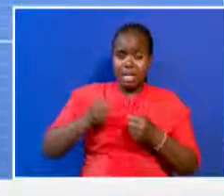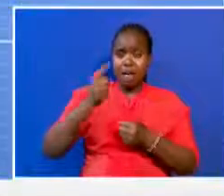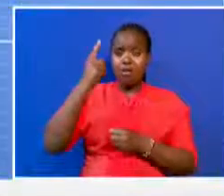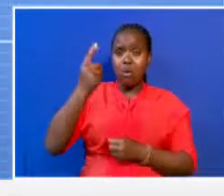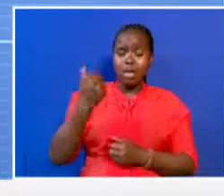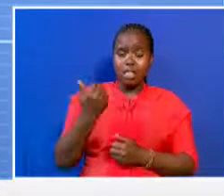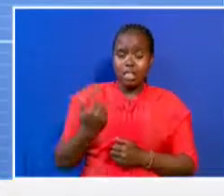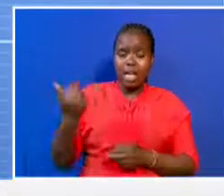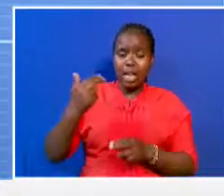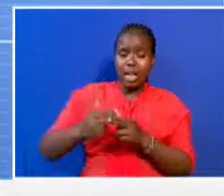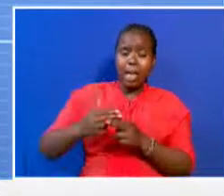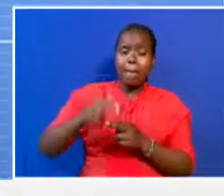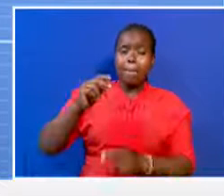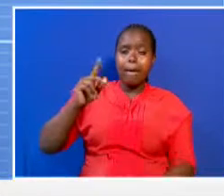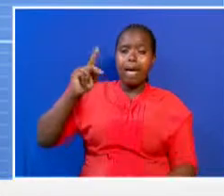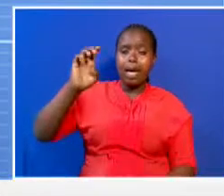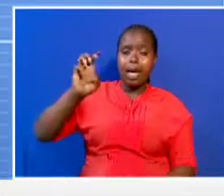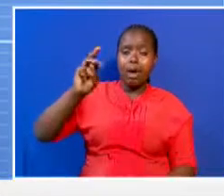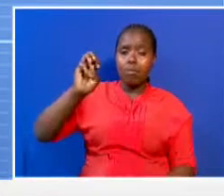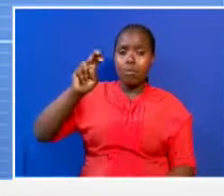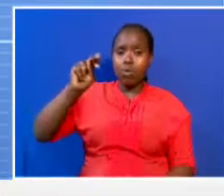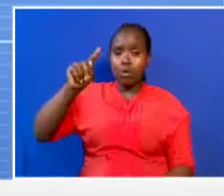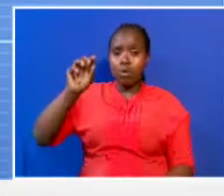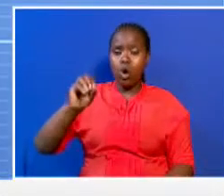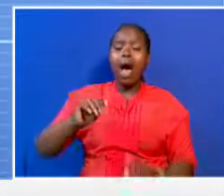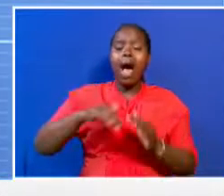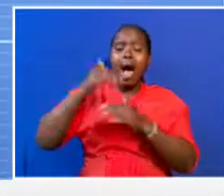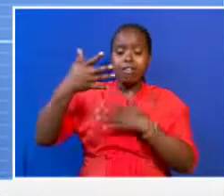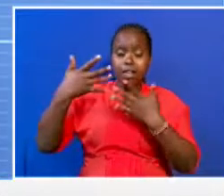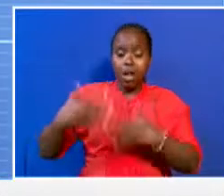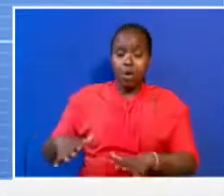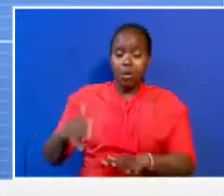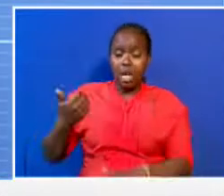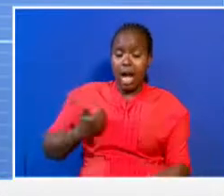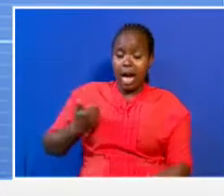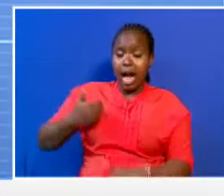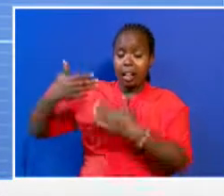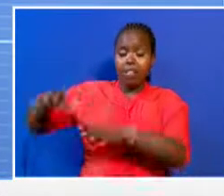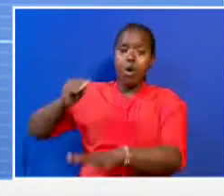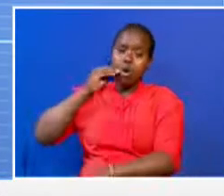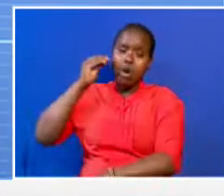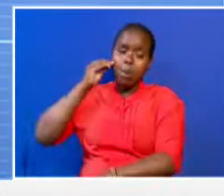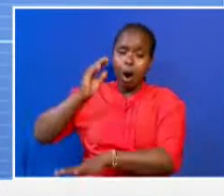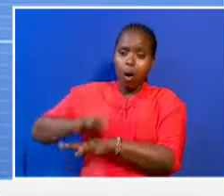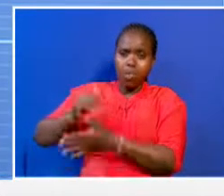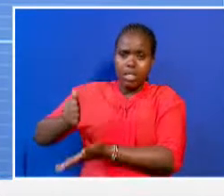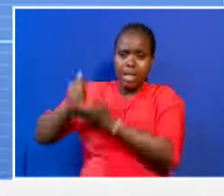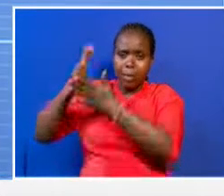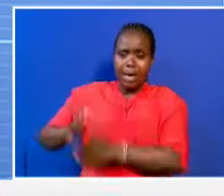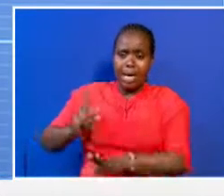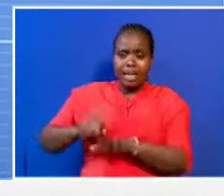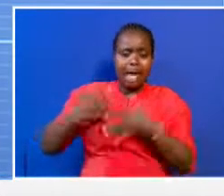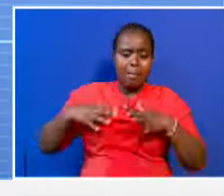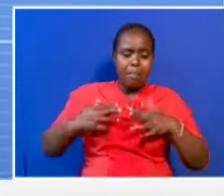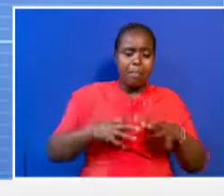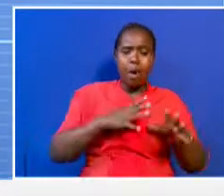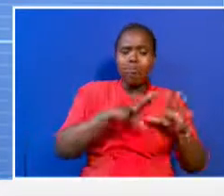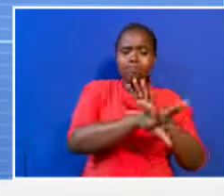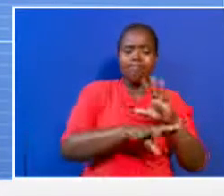Michelle Kemunto siku 7 baada yake kupotea. Michelle alipatikana nyumbani kwa msamaria mwema alikuacha walomteka